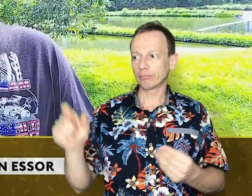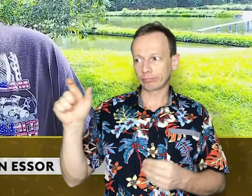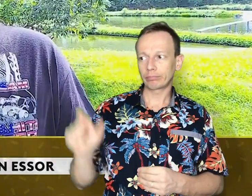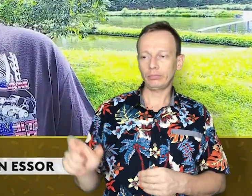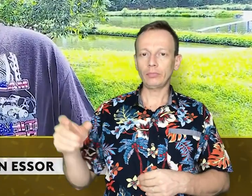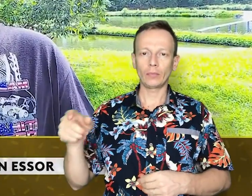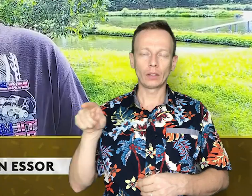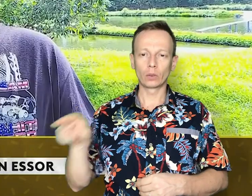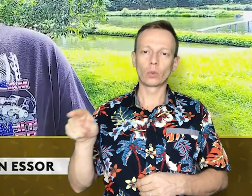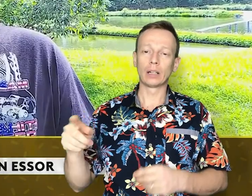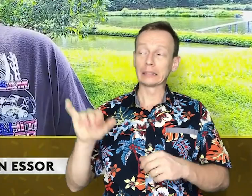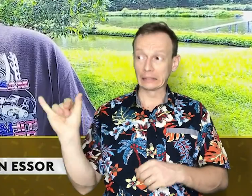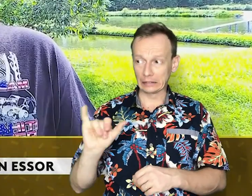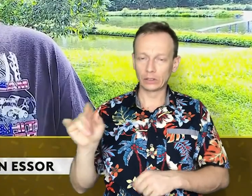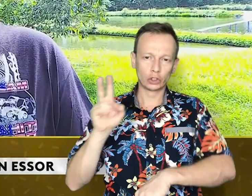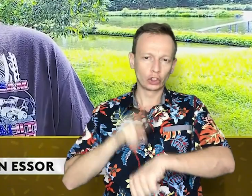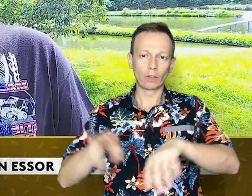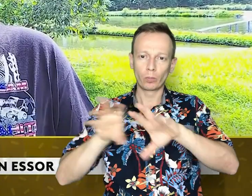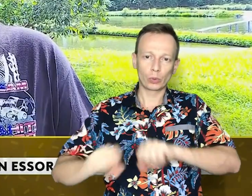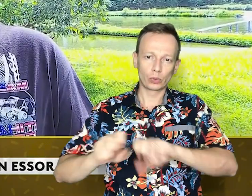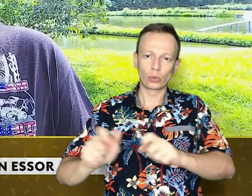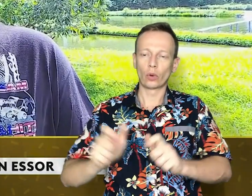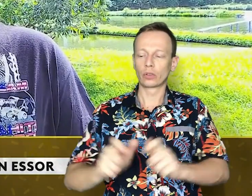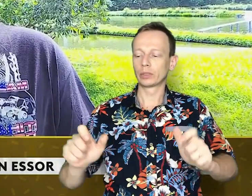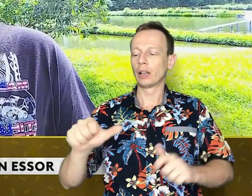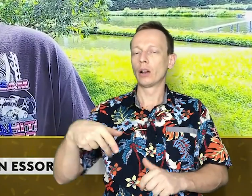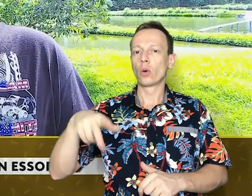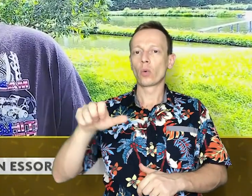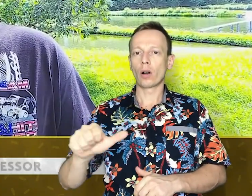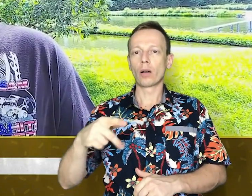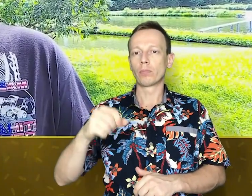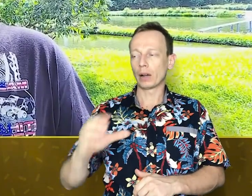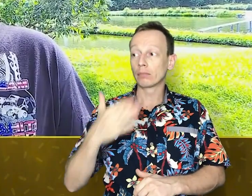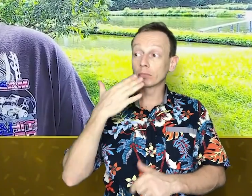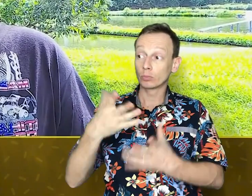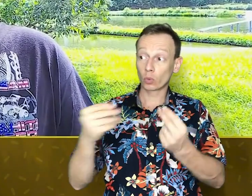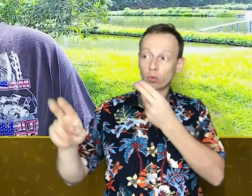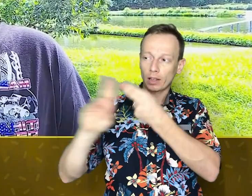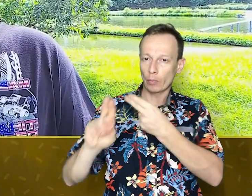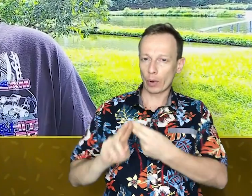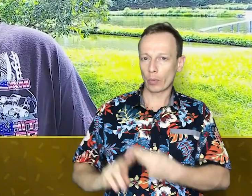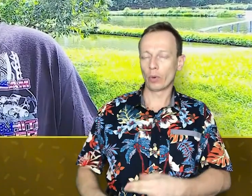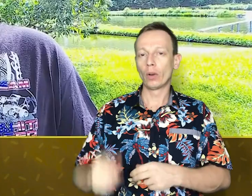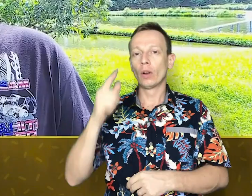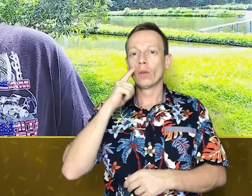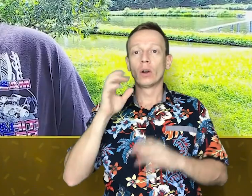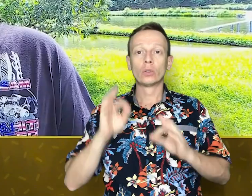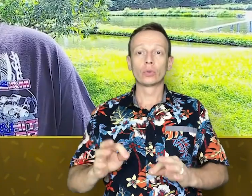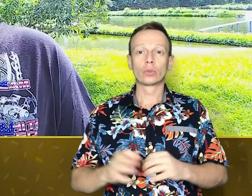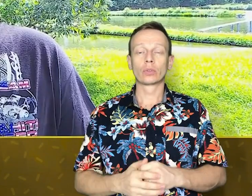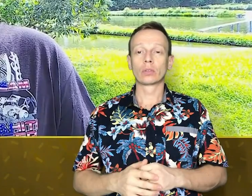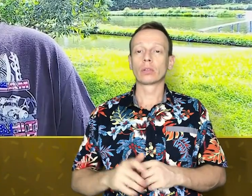de production de la société Aquapac. Maruru Maitai d'avoir répondu à nos questions. On se retrouve juste après en Réo Tahiti. Maruru Maitai, Patrick.